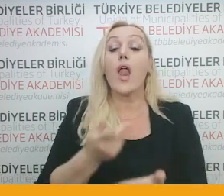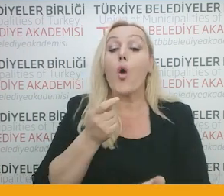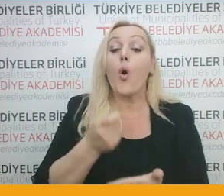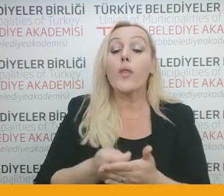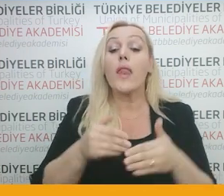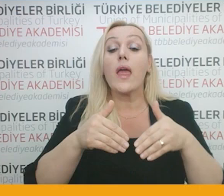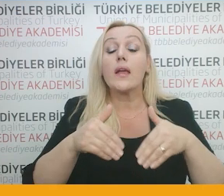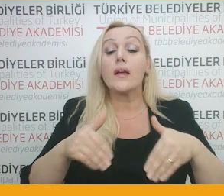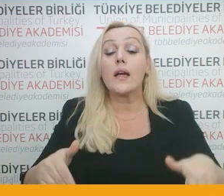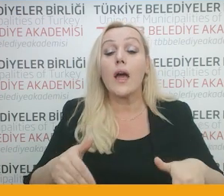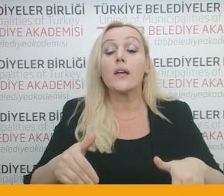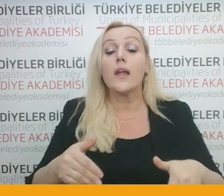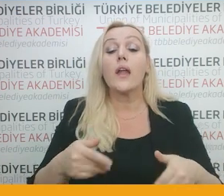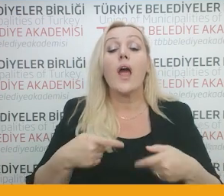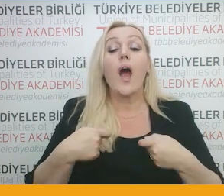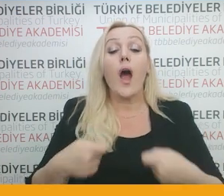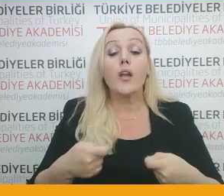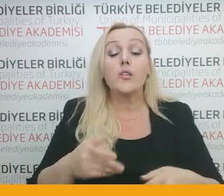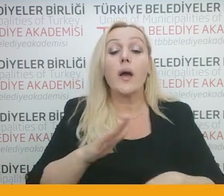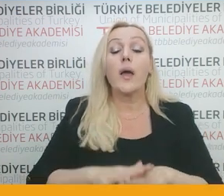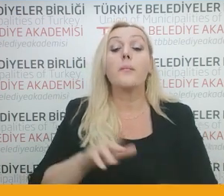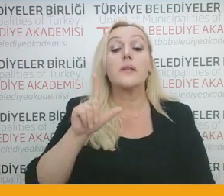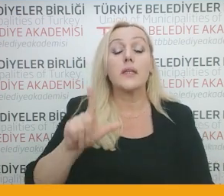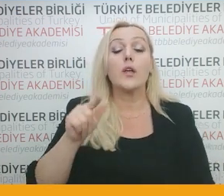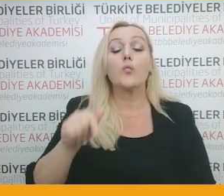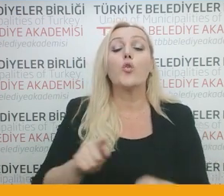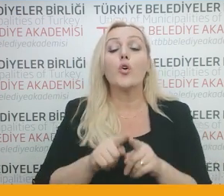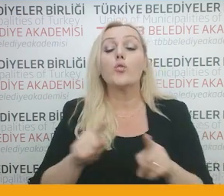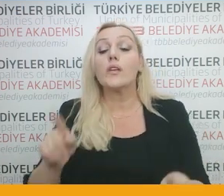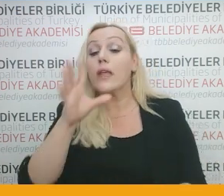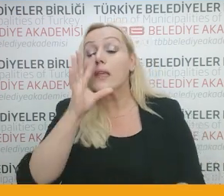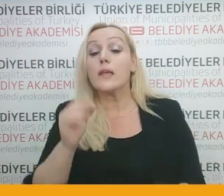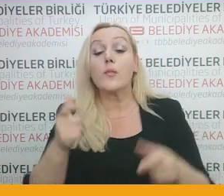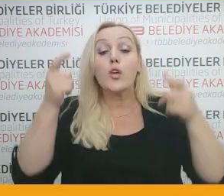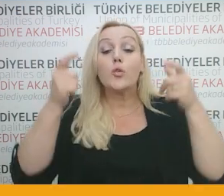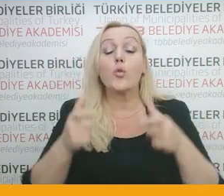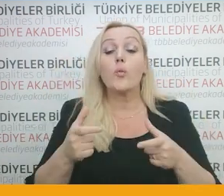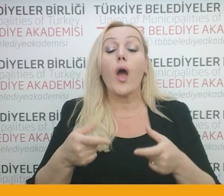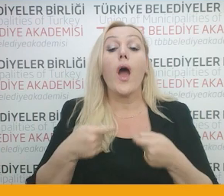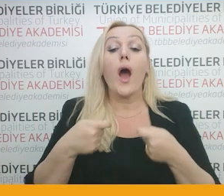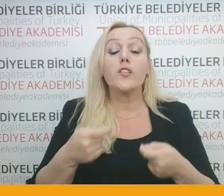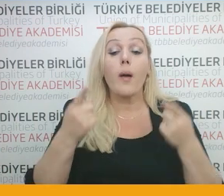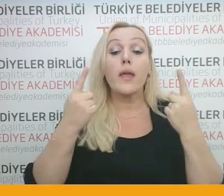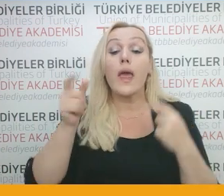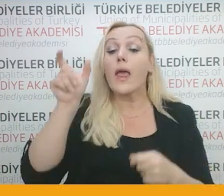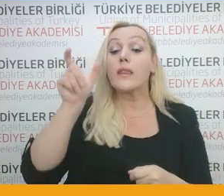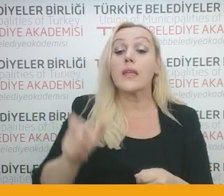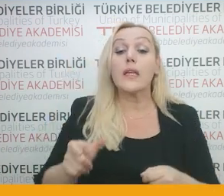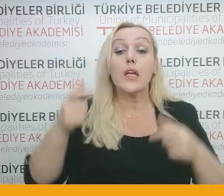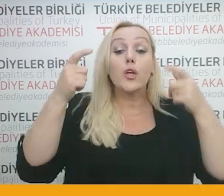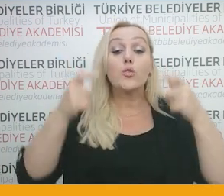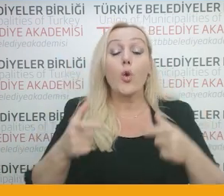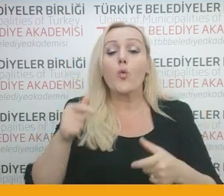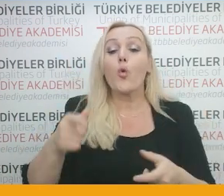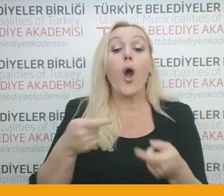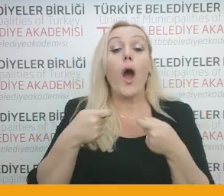kadar harcama yetkilisi harcama yapar. Bu harcama sürecinde arkadaşlar kim sorumludur? Harcama yetkilisi sorumludur. Harcama sürecinin